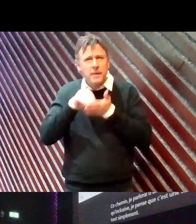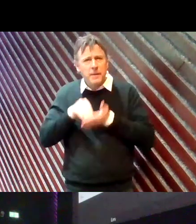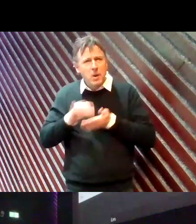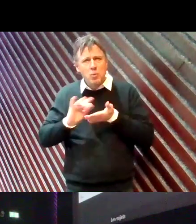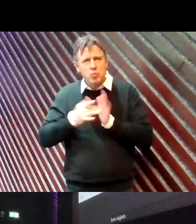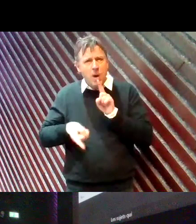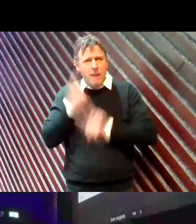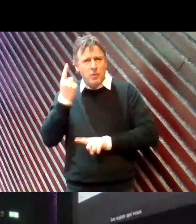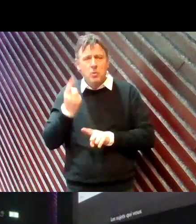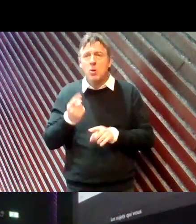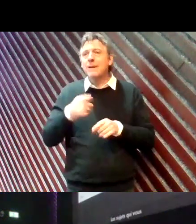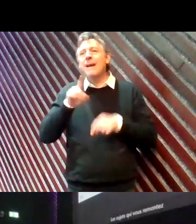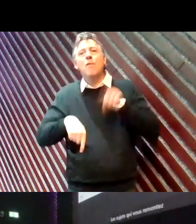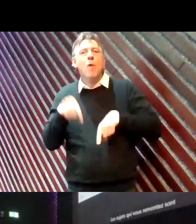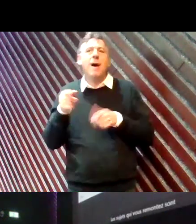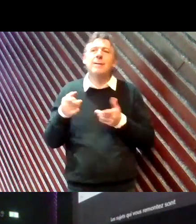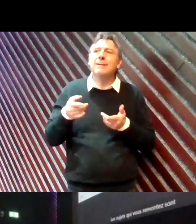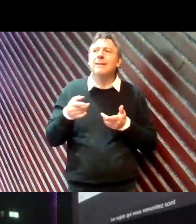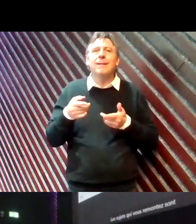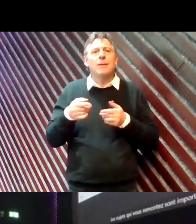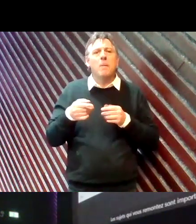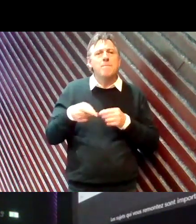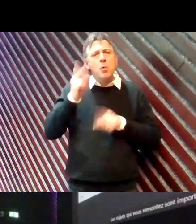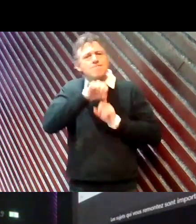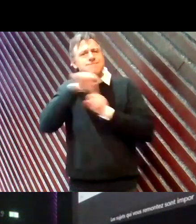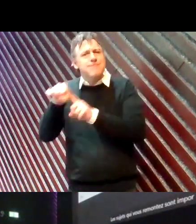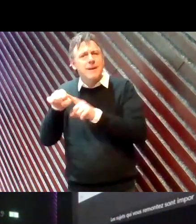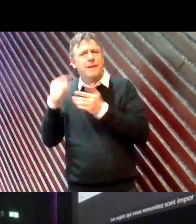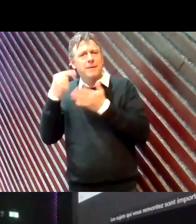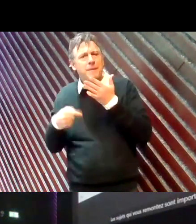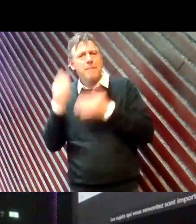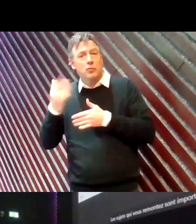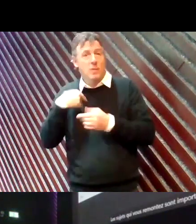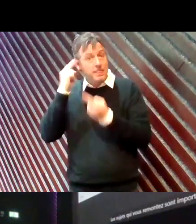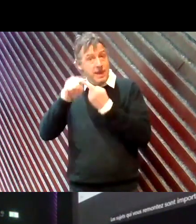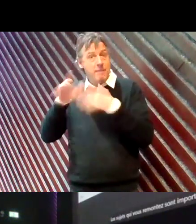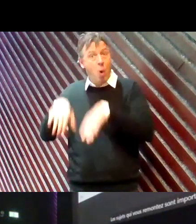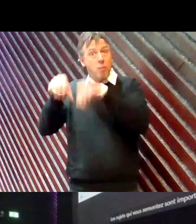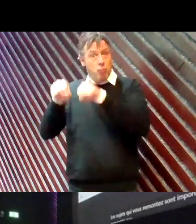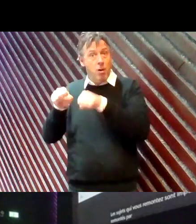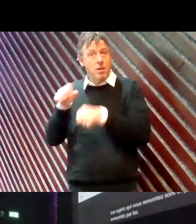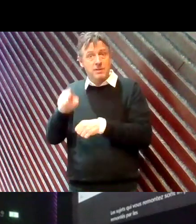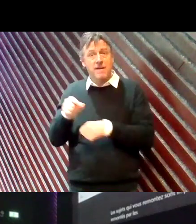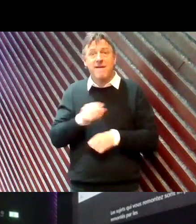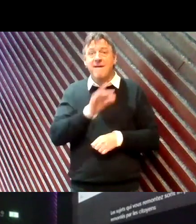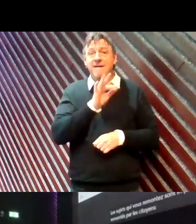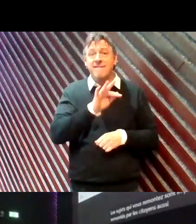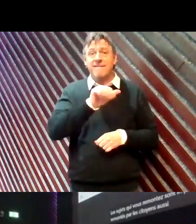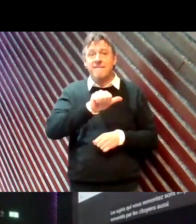peuvent sembler plus essentiels que d'autres, si on prend des mots qu'on emploie aussi depuis quelques temps. L'emploi, vous en avez parlé, dans